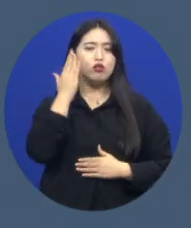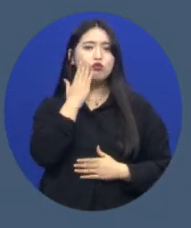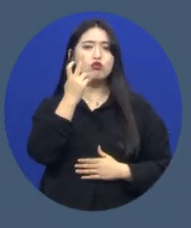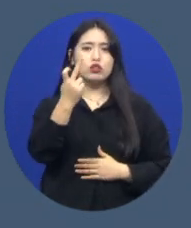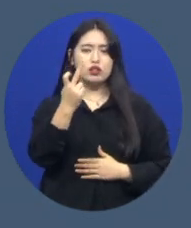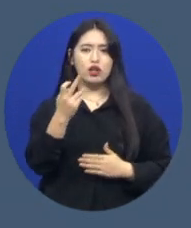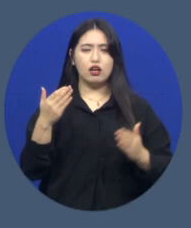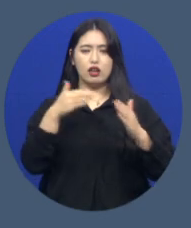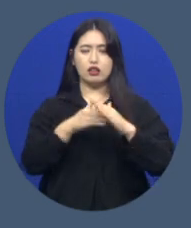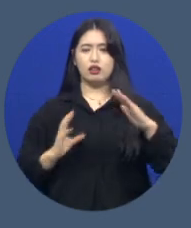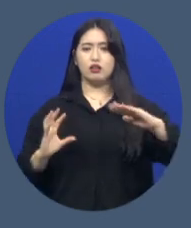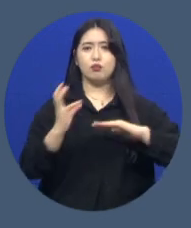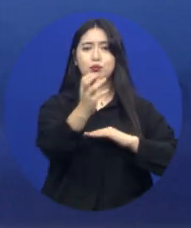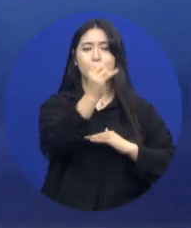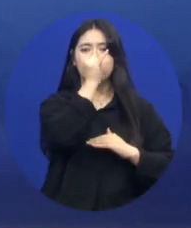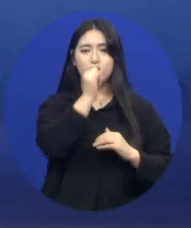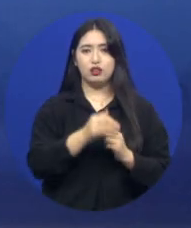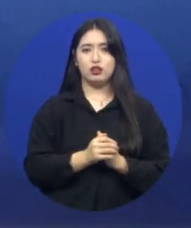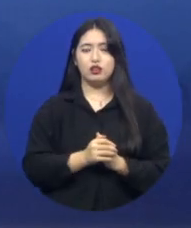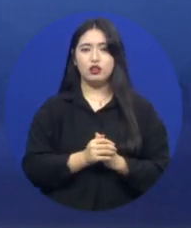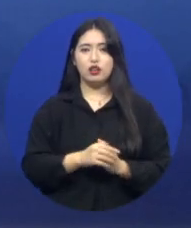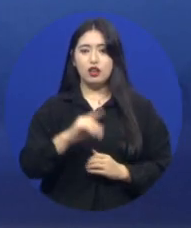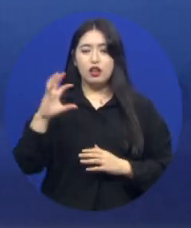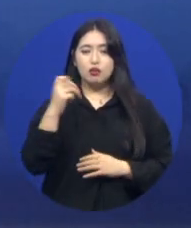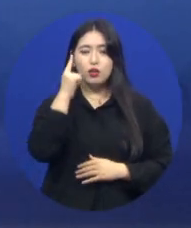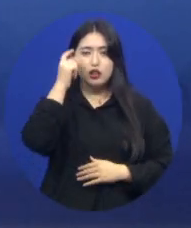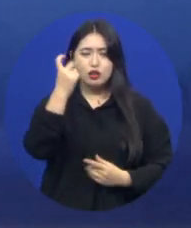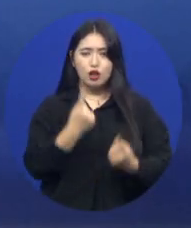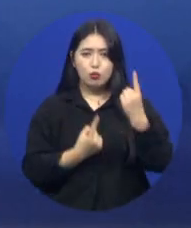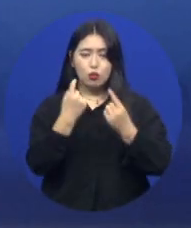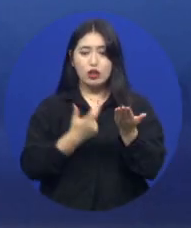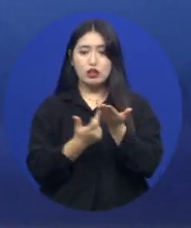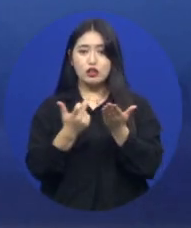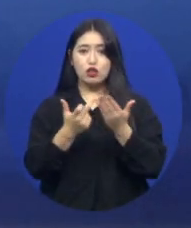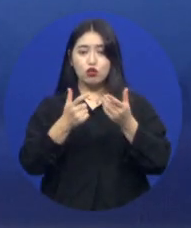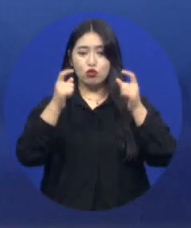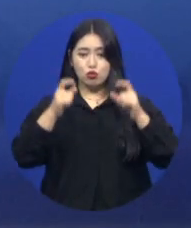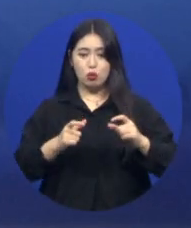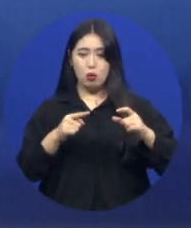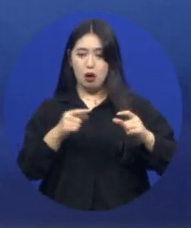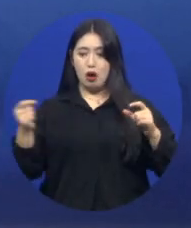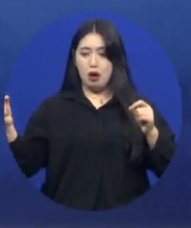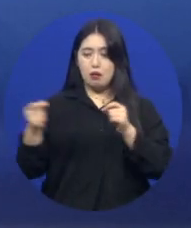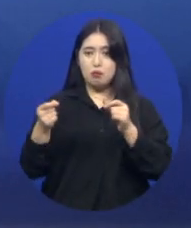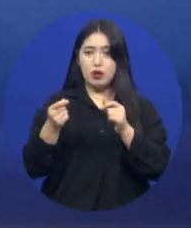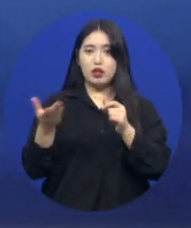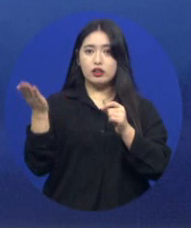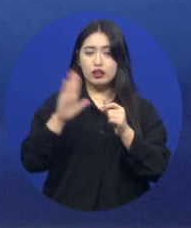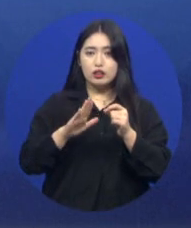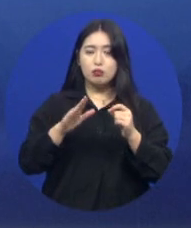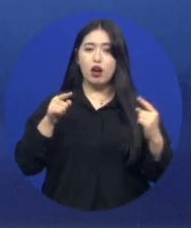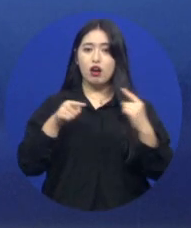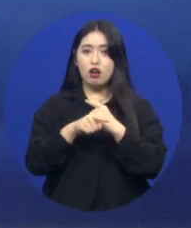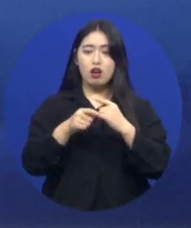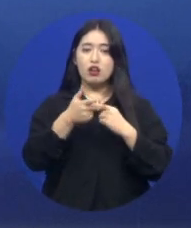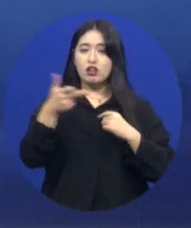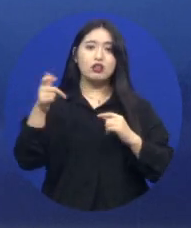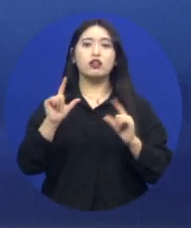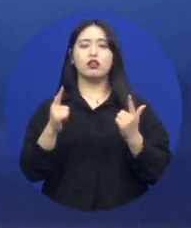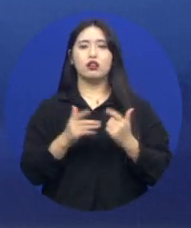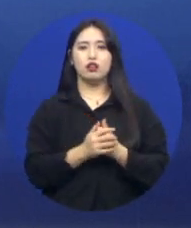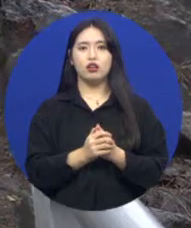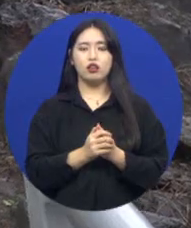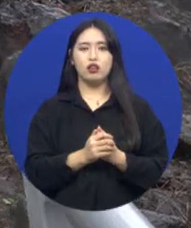쪽으로 상륙했습니다 태풍이 예상보다 제주도와 가까워 지긴 했지만 오차가 크지는 않았습니다